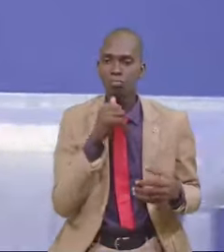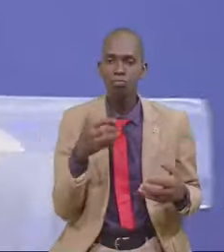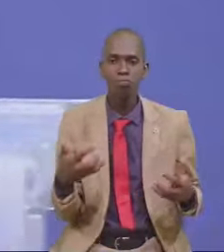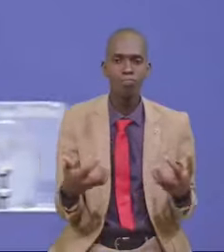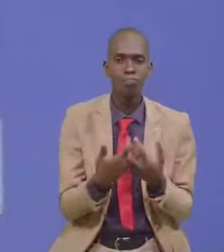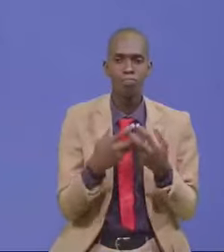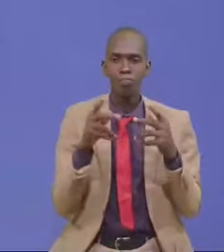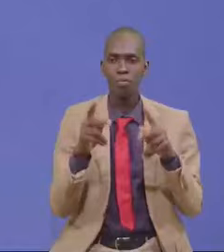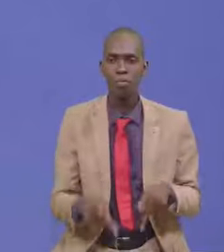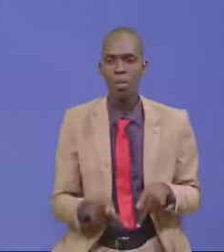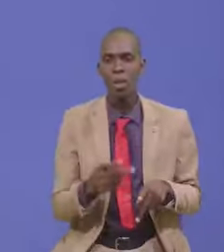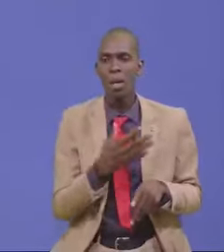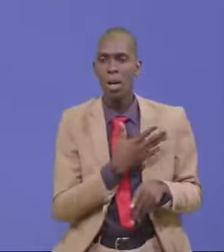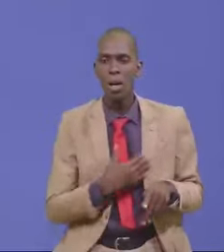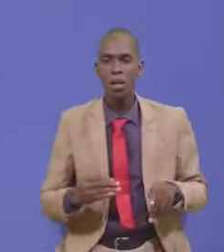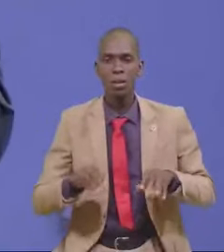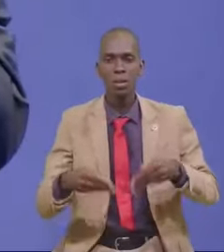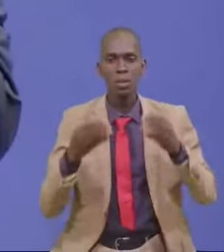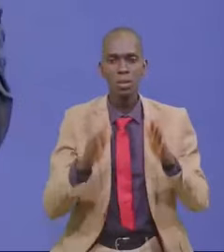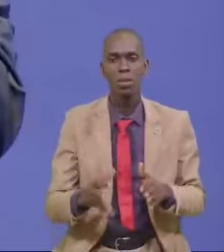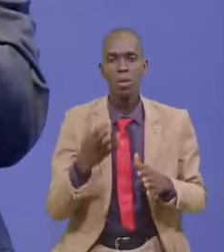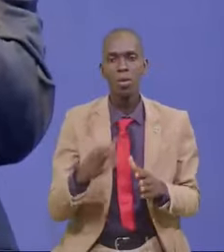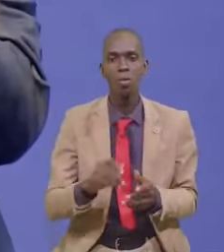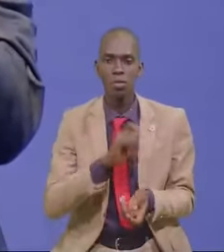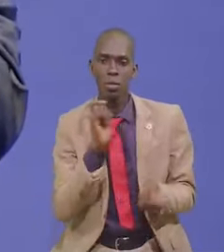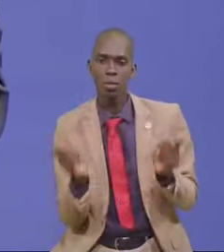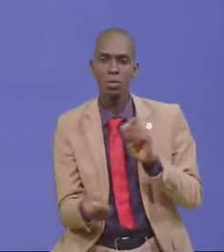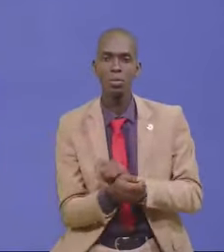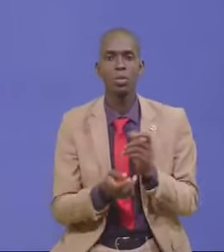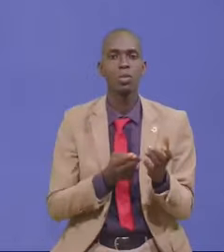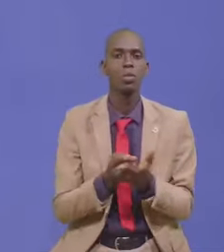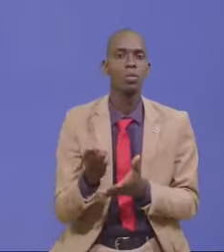la personne sans pareil est la source de la vérité transformatrice.